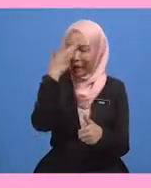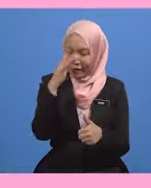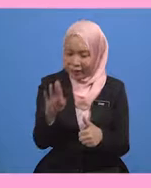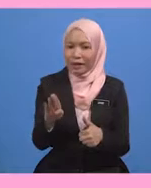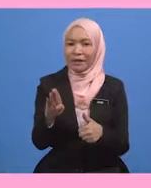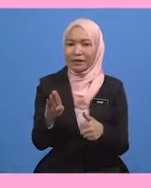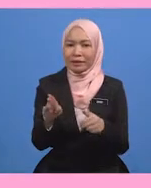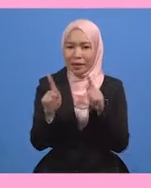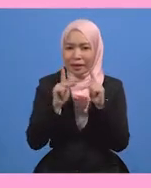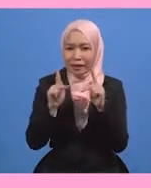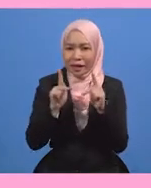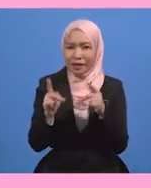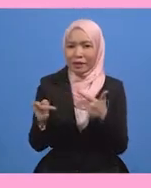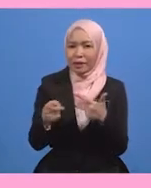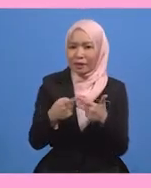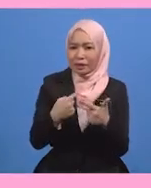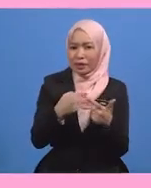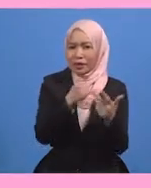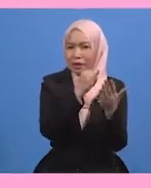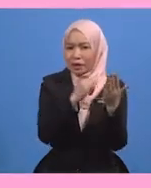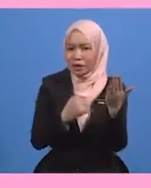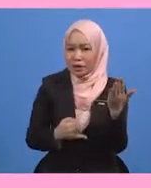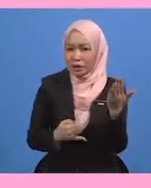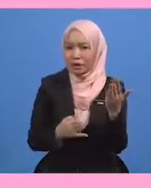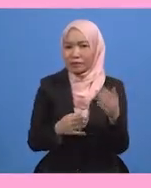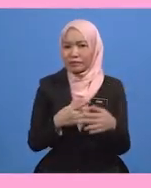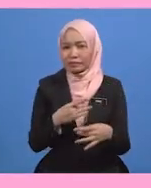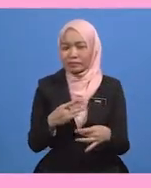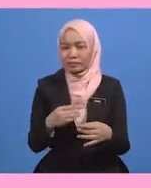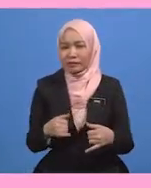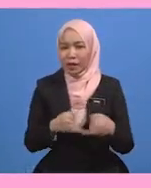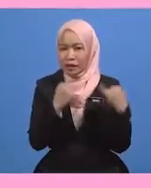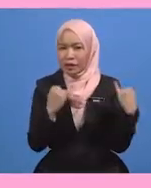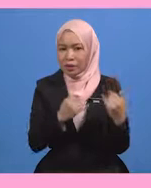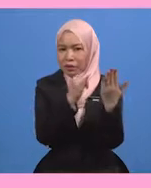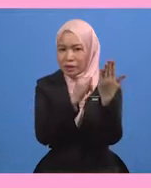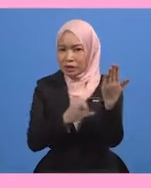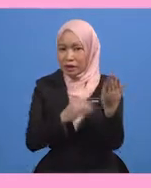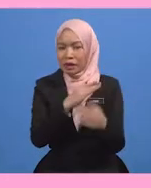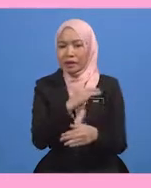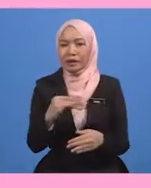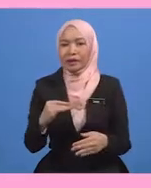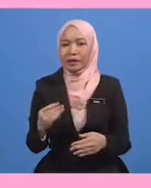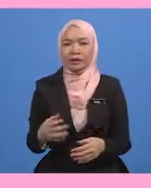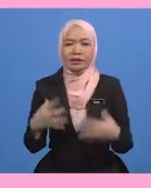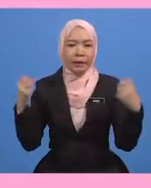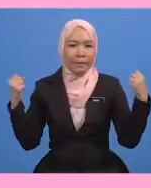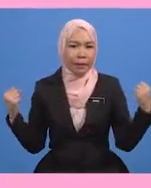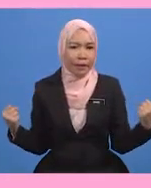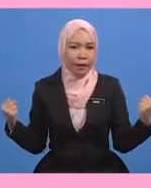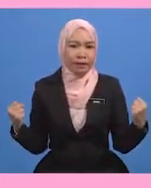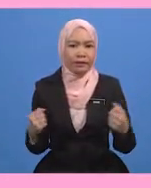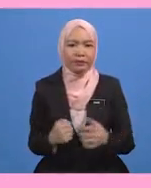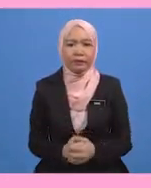Kedua, berjiwa seni. Dan yang ketiga, Hamka seorang yang berani. Alhamdulillah